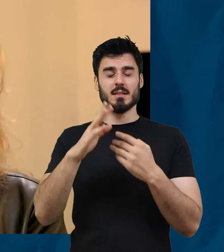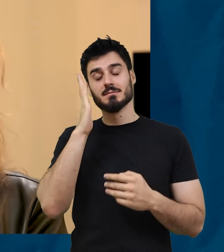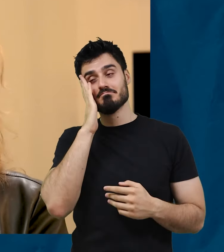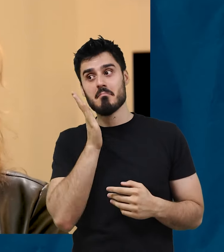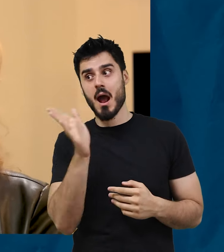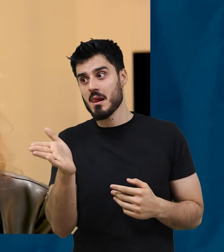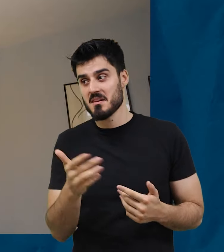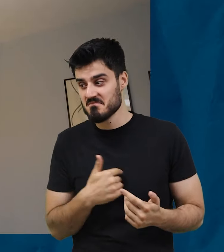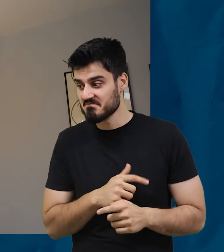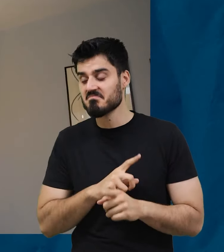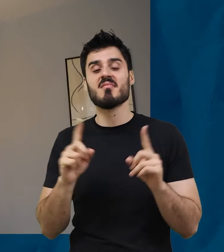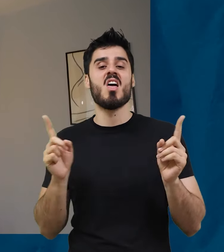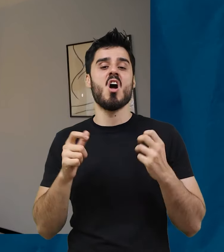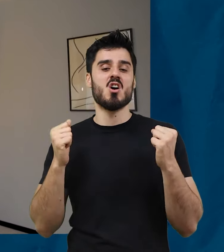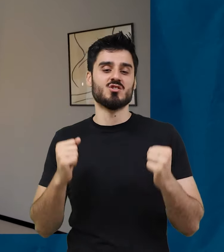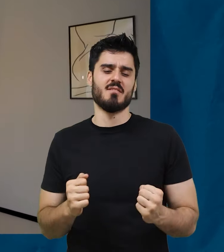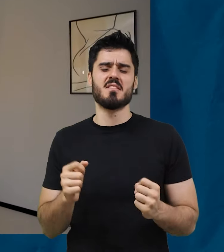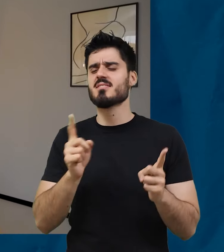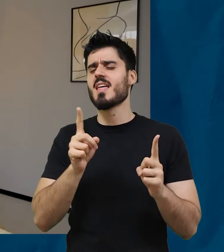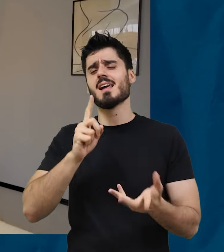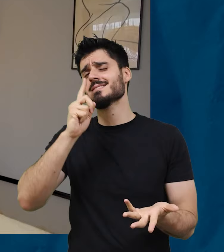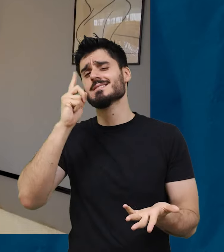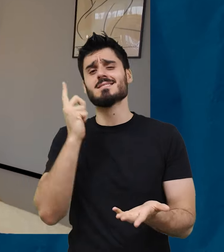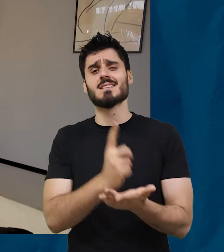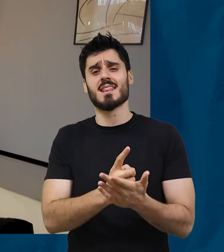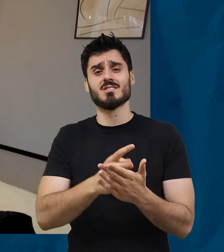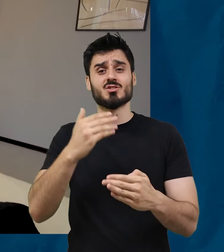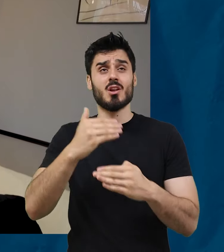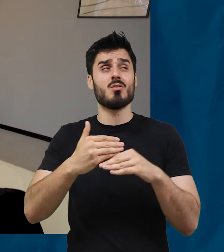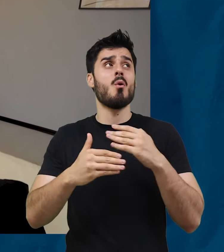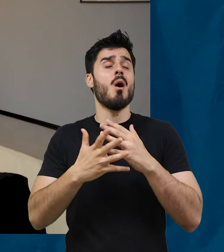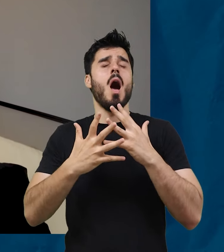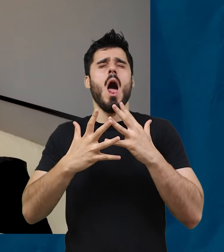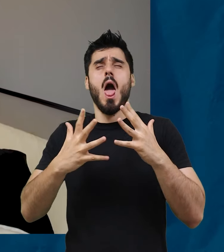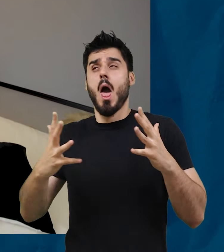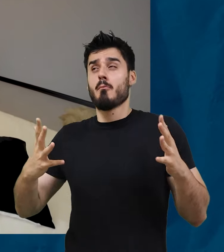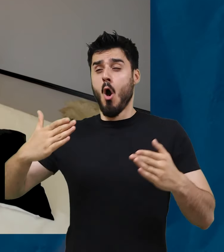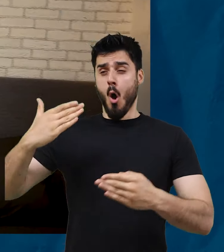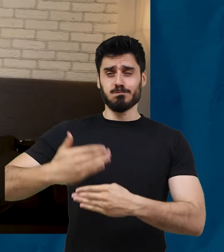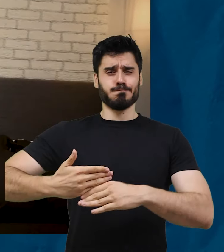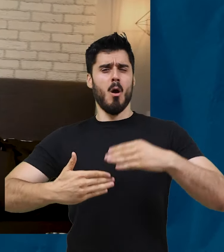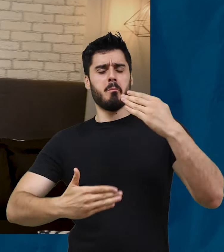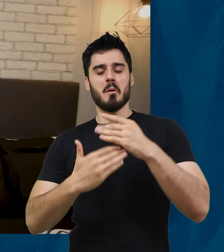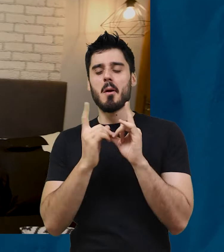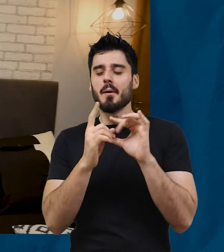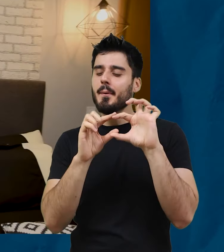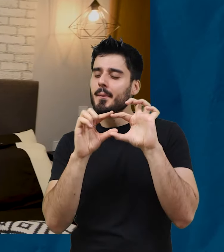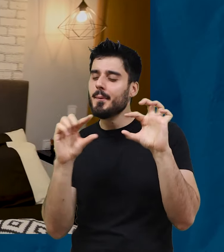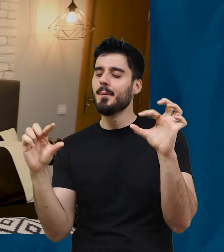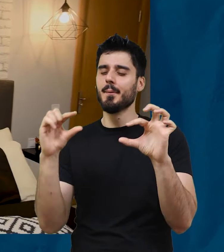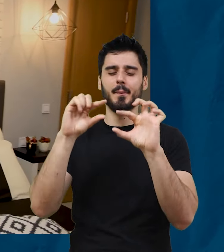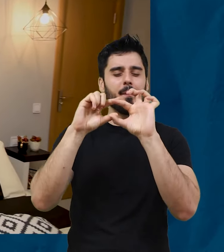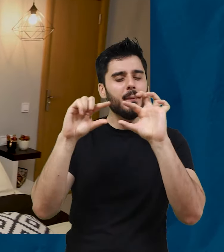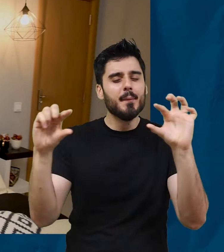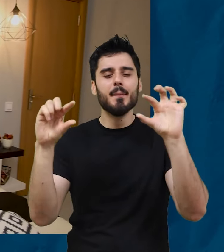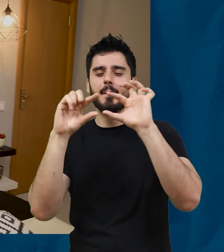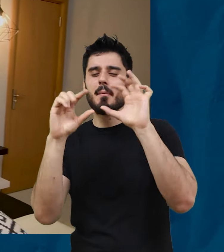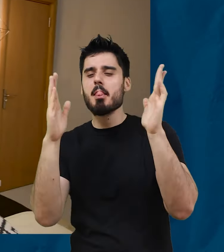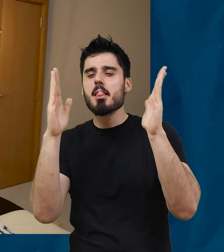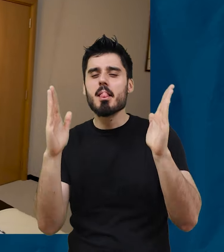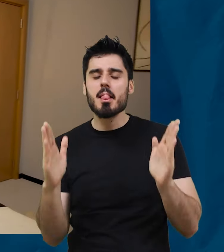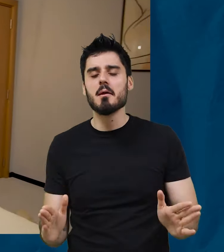спалнята. Вкарана, честно казвам. Не, задължително тукличките да бъдат на някаква огромна стена, за да бъдат впечатляващи. Могат да бъдат и